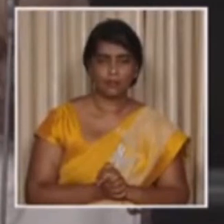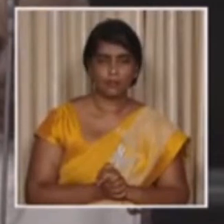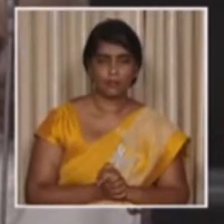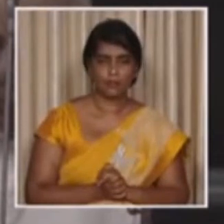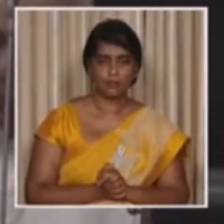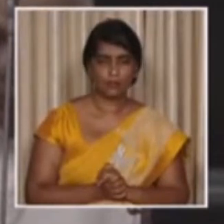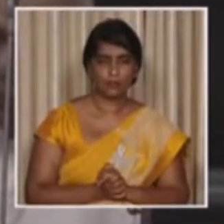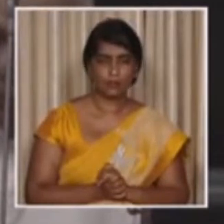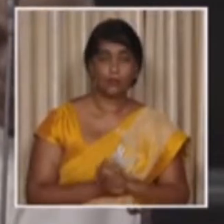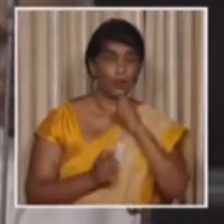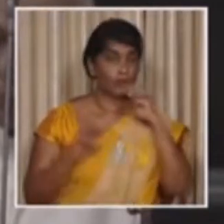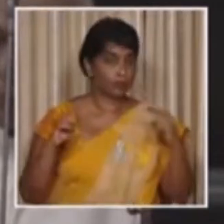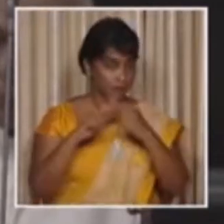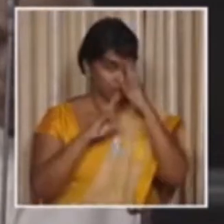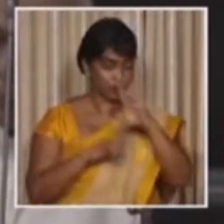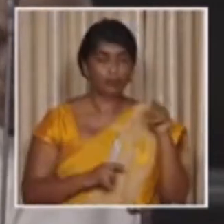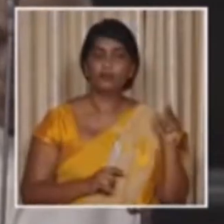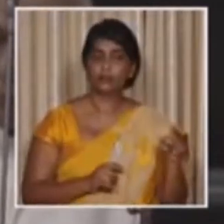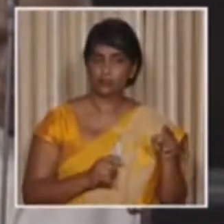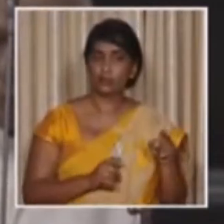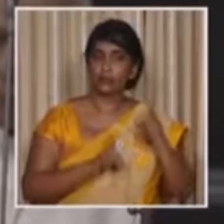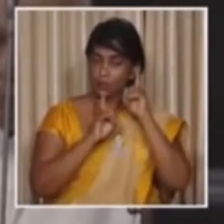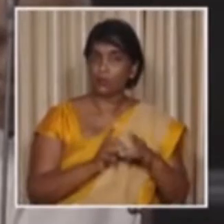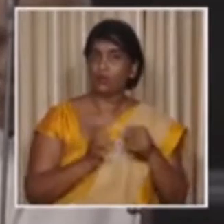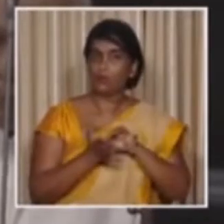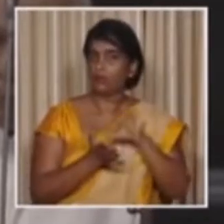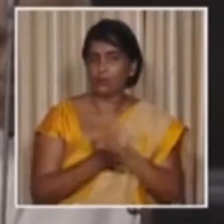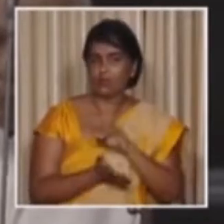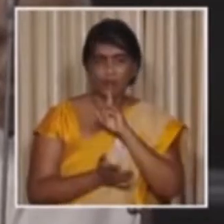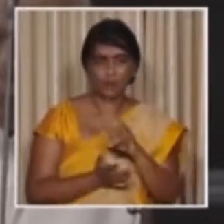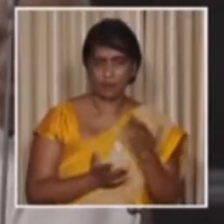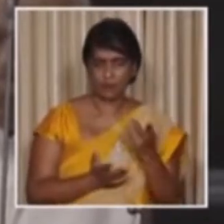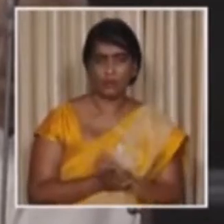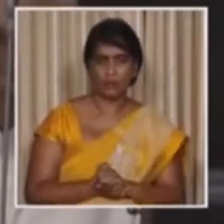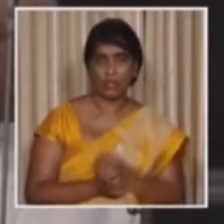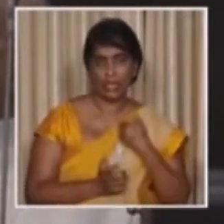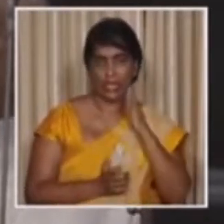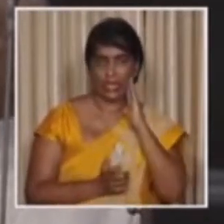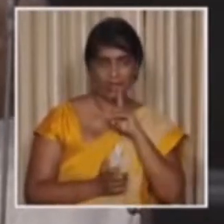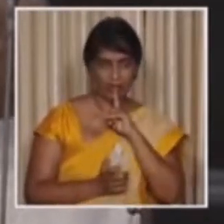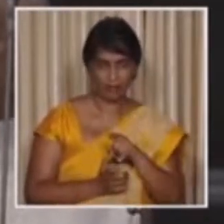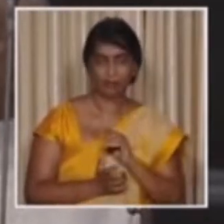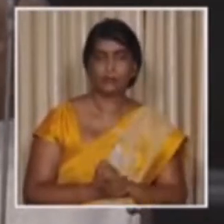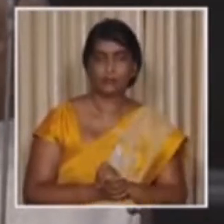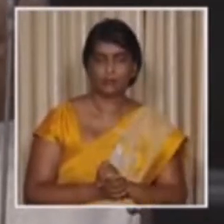ශ්‍රේෂ්ඨාධිකරණයෙන් සිදු වෙලා තියෙන්නේ එහෙම තීන්දුවක් දීලා නැහැ. මං ඉංග්‍රීසියෙන් කියන්න මේක ඇතුළත්